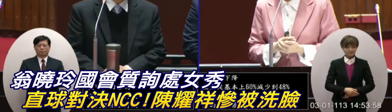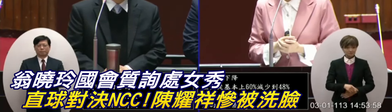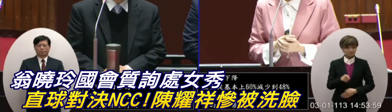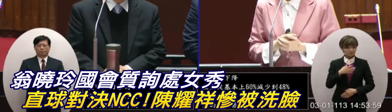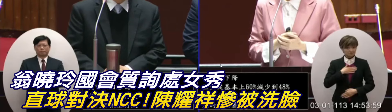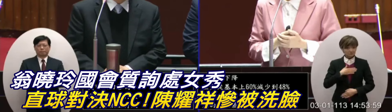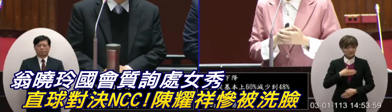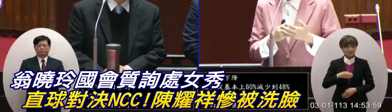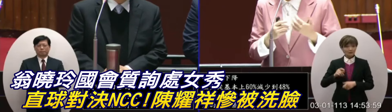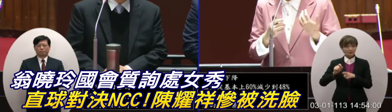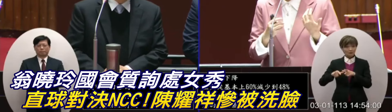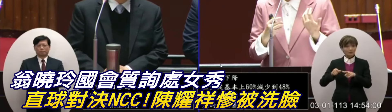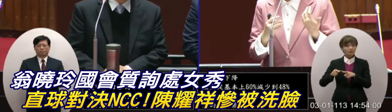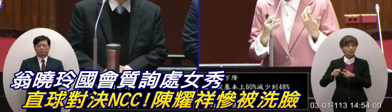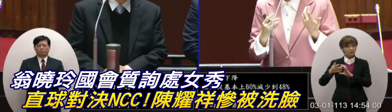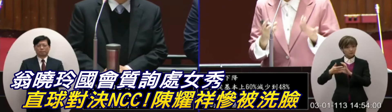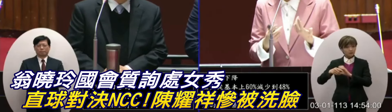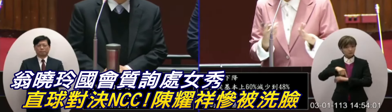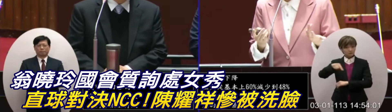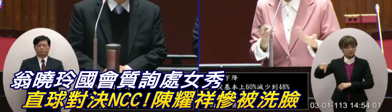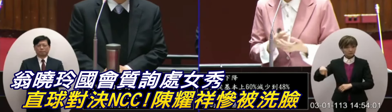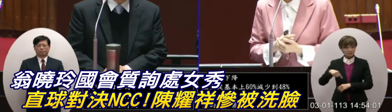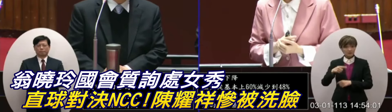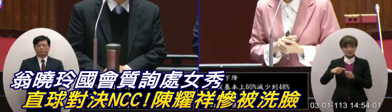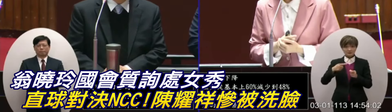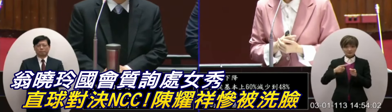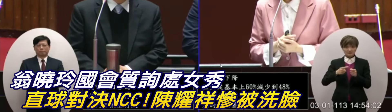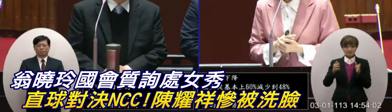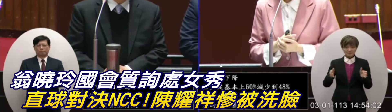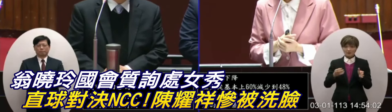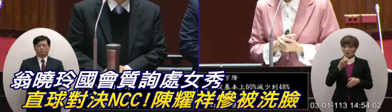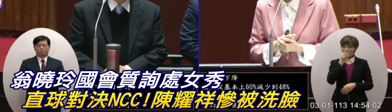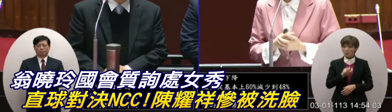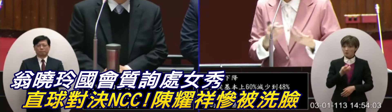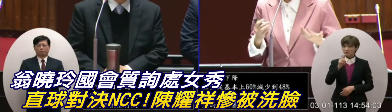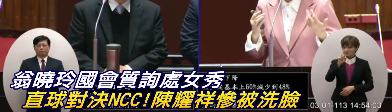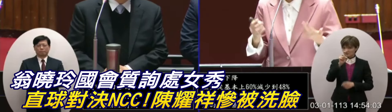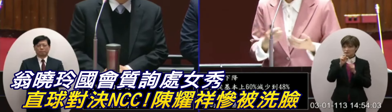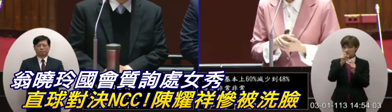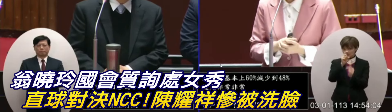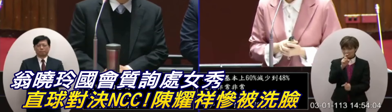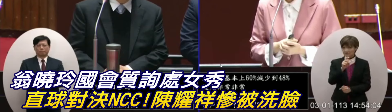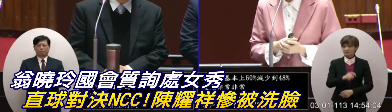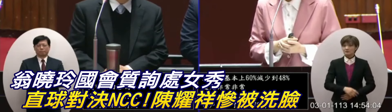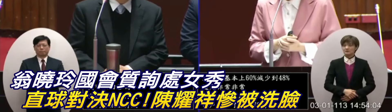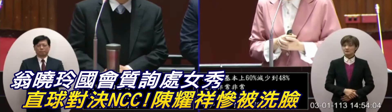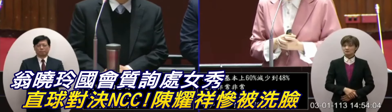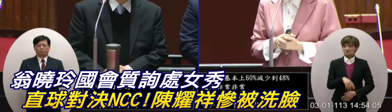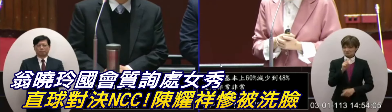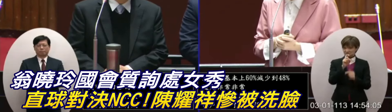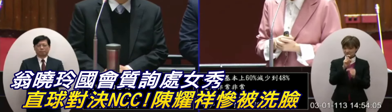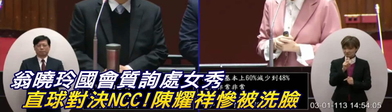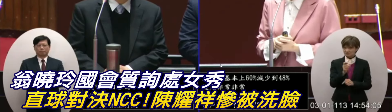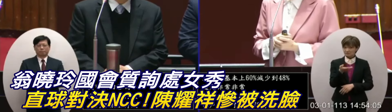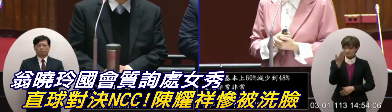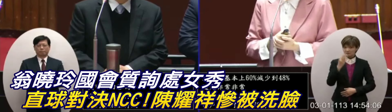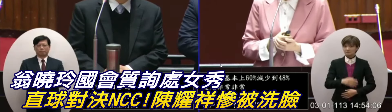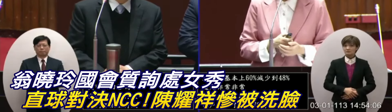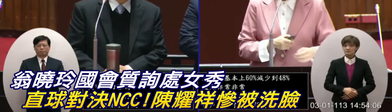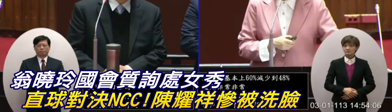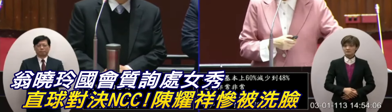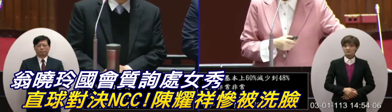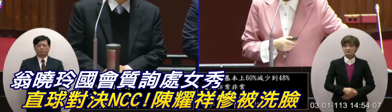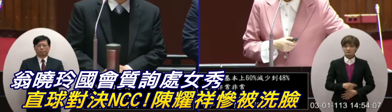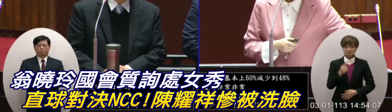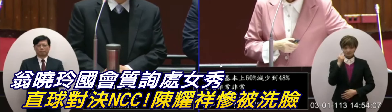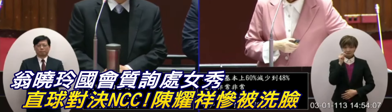讲这个大概一年就是10亿的损失可能都还不止那么看到这样的状